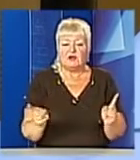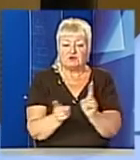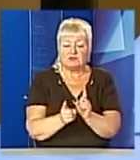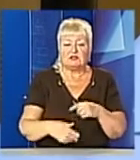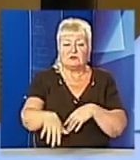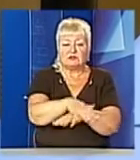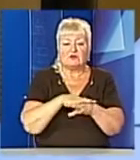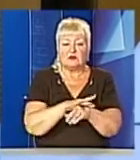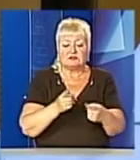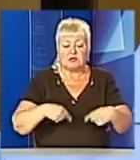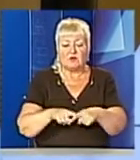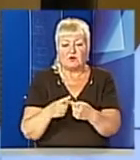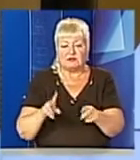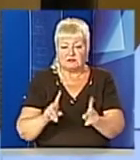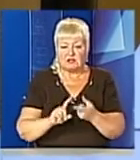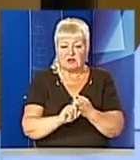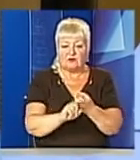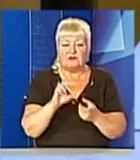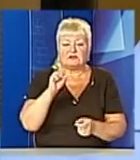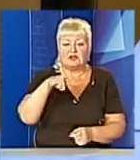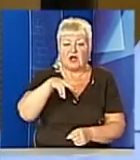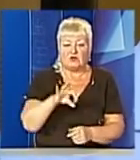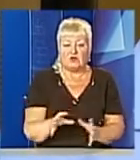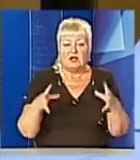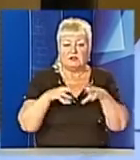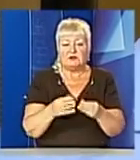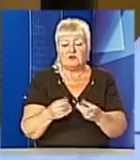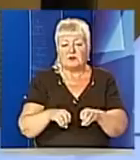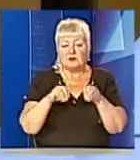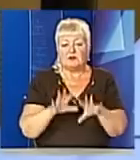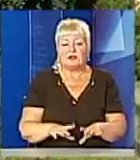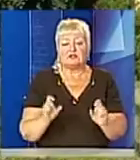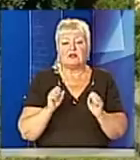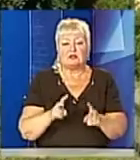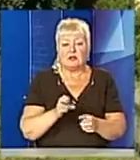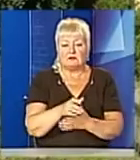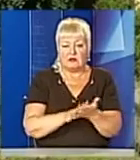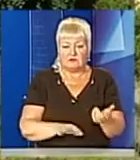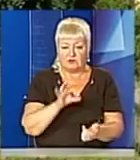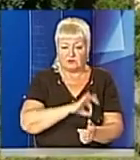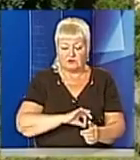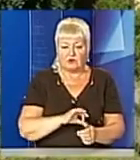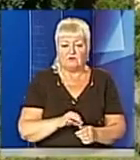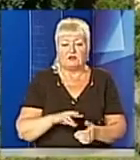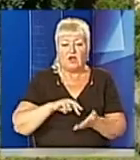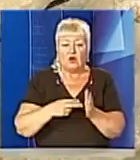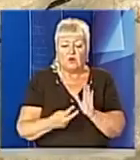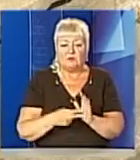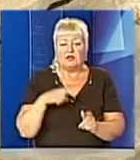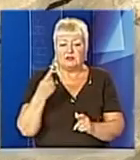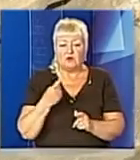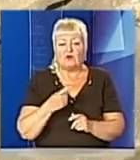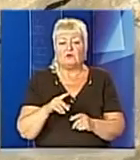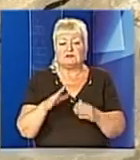громадськими організаціями, які пов'язані з АТО, і спільно приймемо рішення, як далі використовувати цей простір. До слова, у планах області після ремонту будівлю